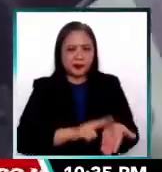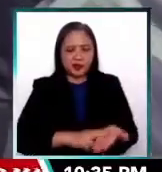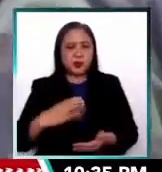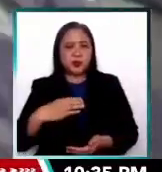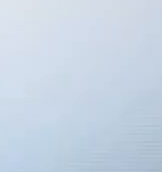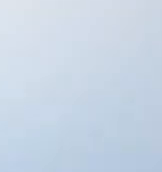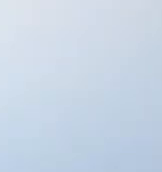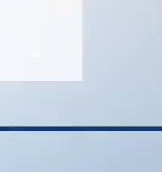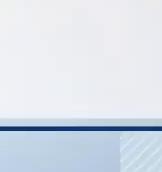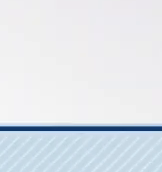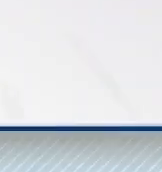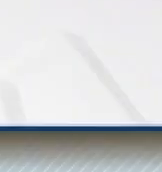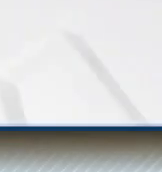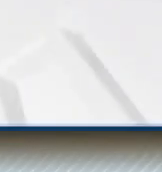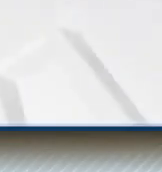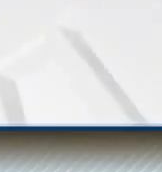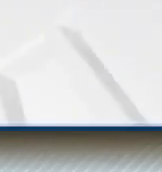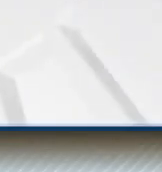News.